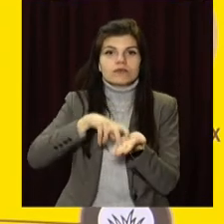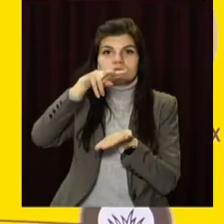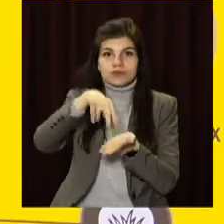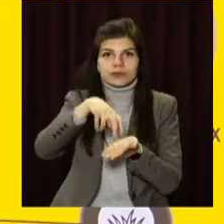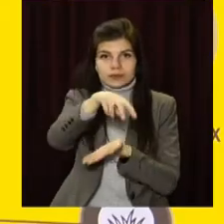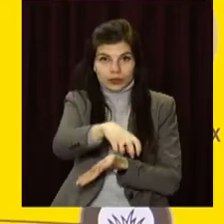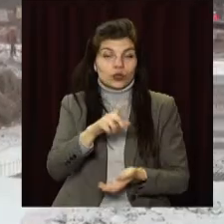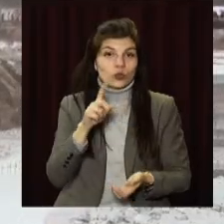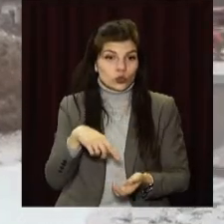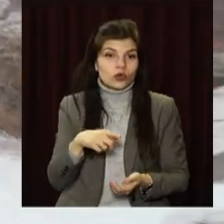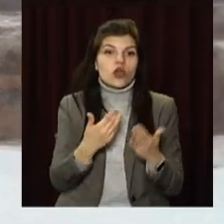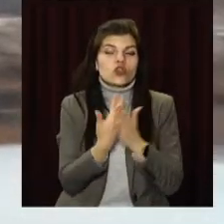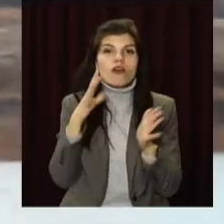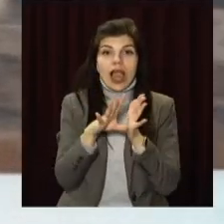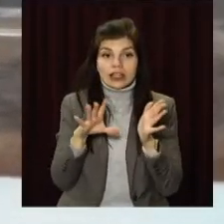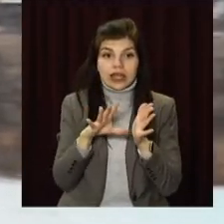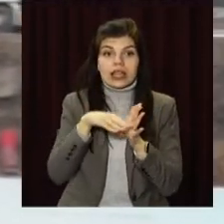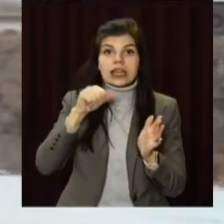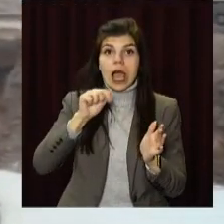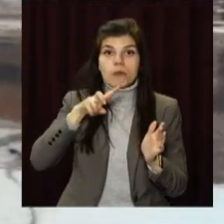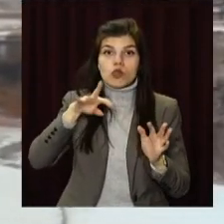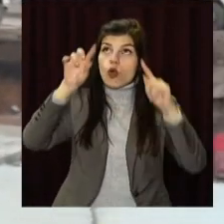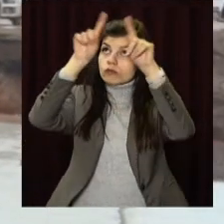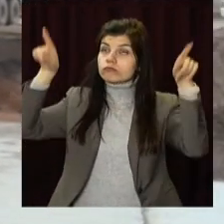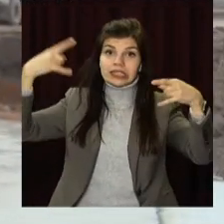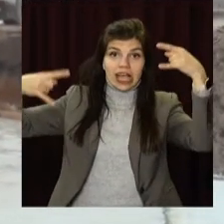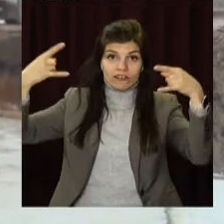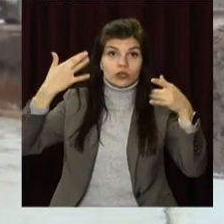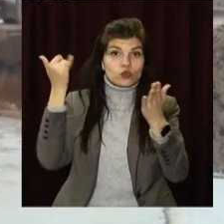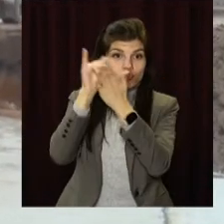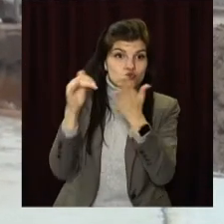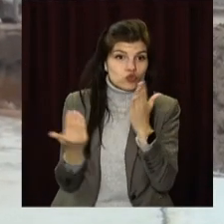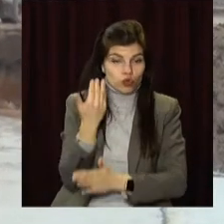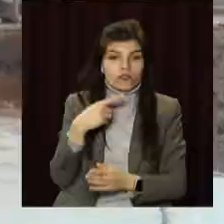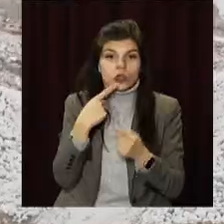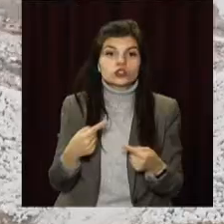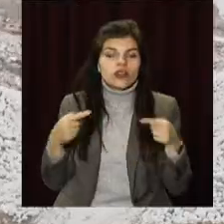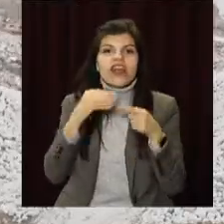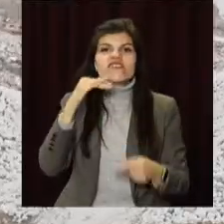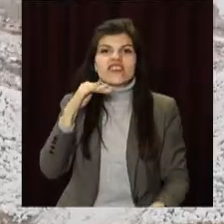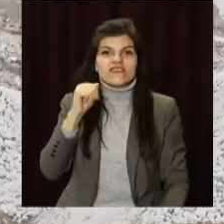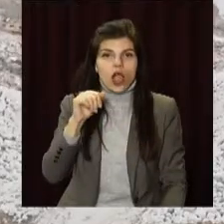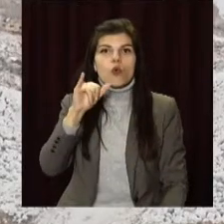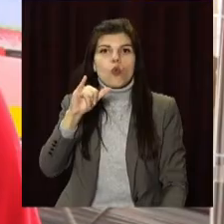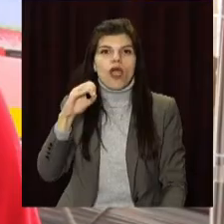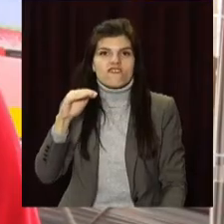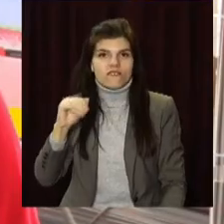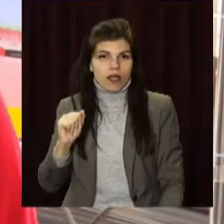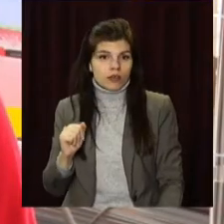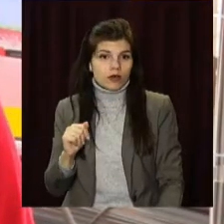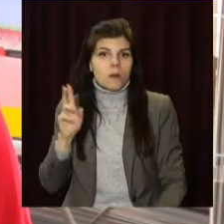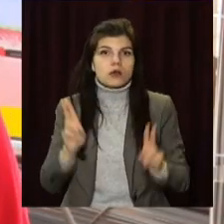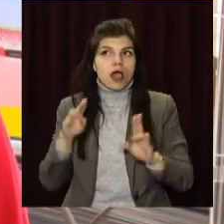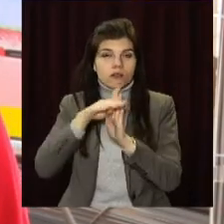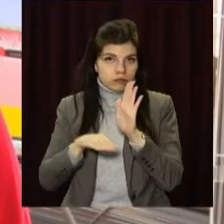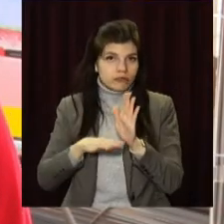жердиною. Встановлять і нові електронні табло. Реконструйований майданчик відповідатиме стандартам FIFA та УЄФА. Дуже чекаємо